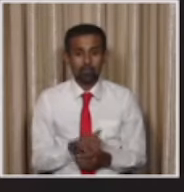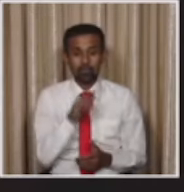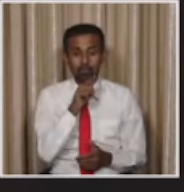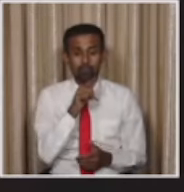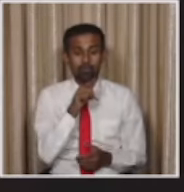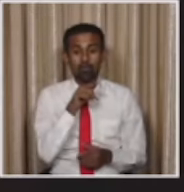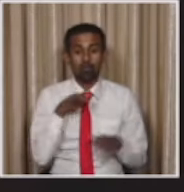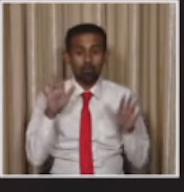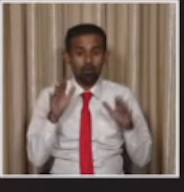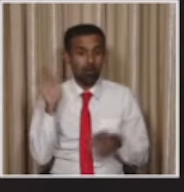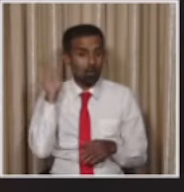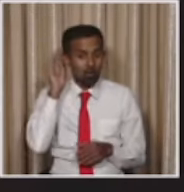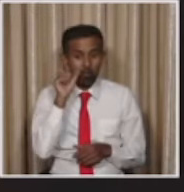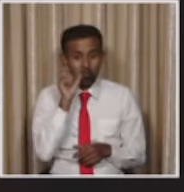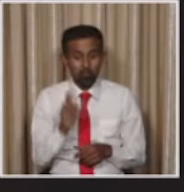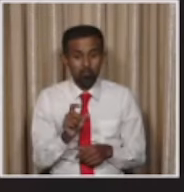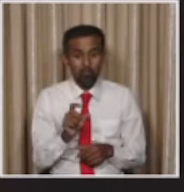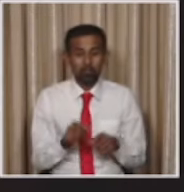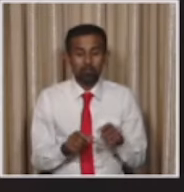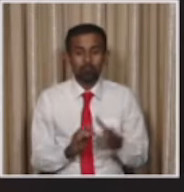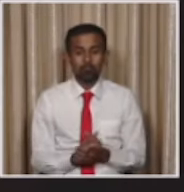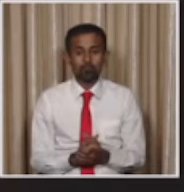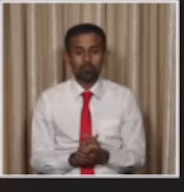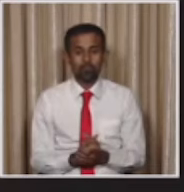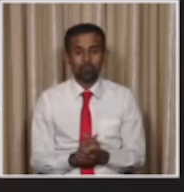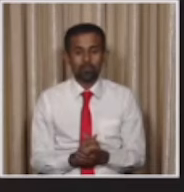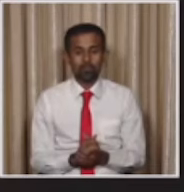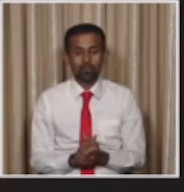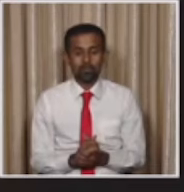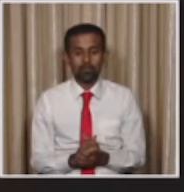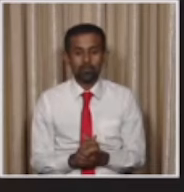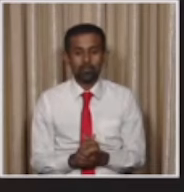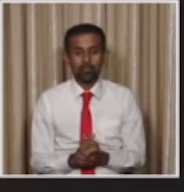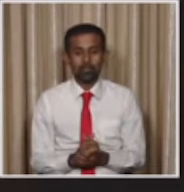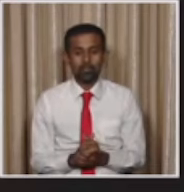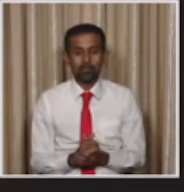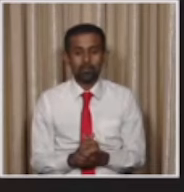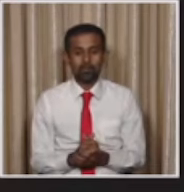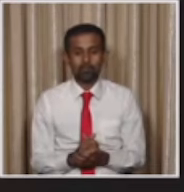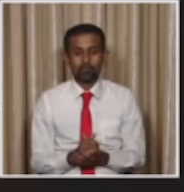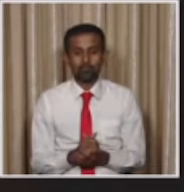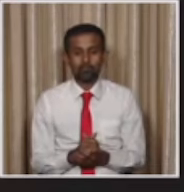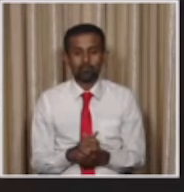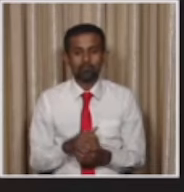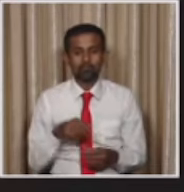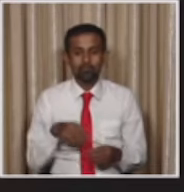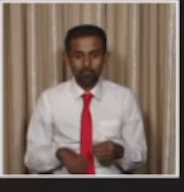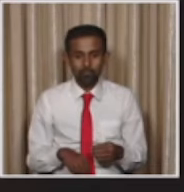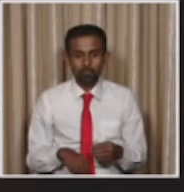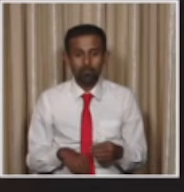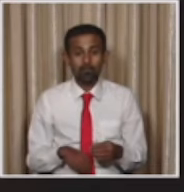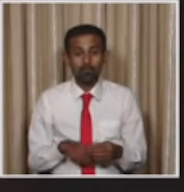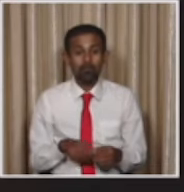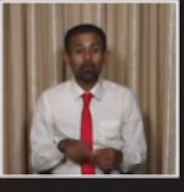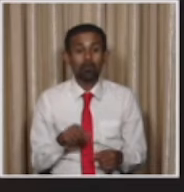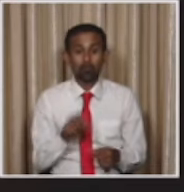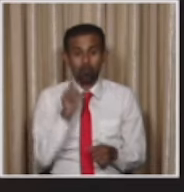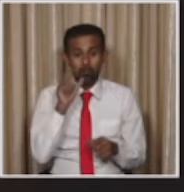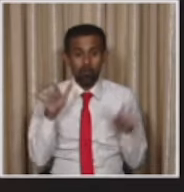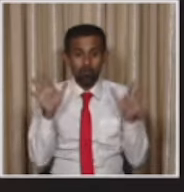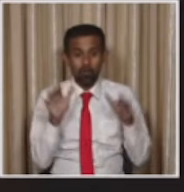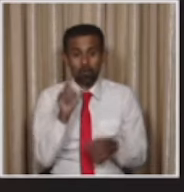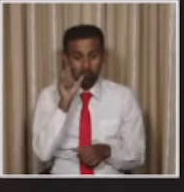බලාගෙන ඉන්න ජනතාවට ඊයේ කපුටෙක් ආවා කියලා ආරංචියකුත් තියෙනවා. මේ කොවුලෙක් බලාගෙන